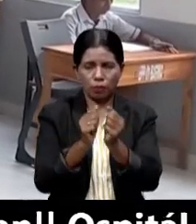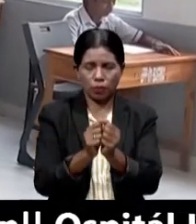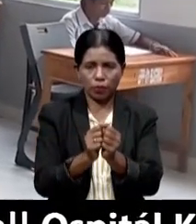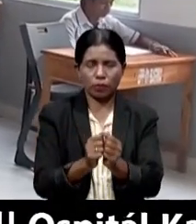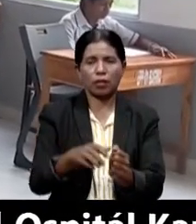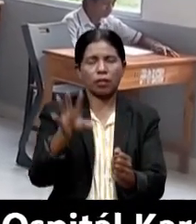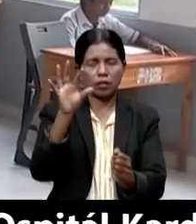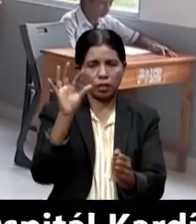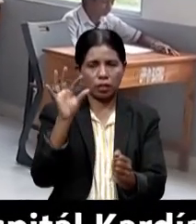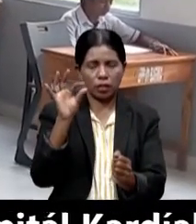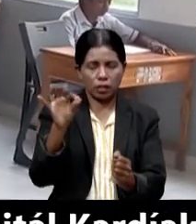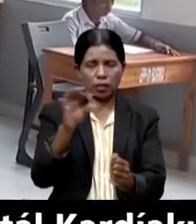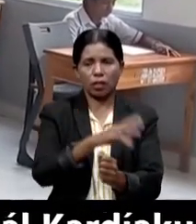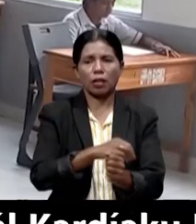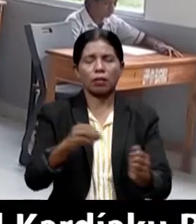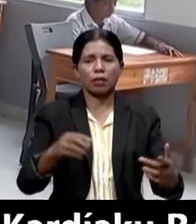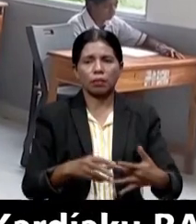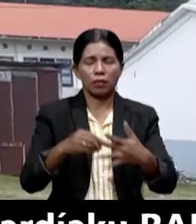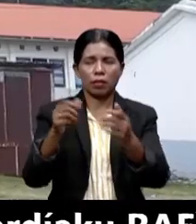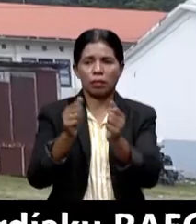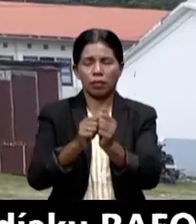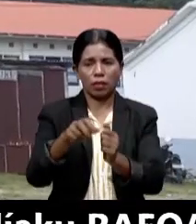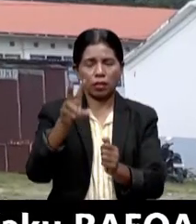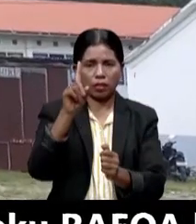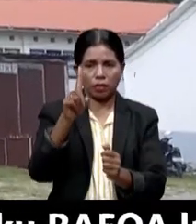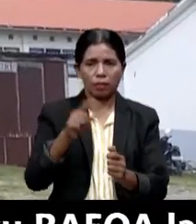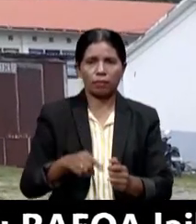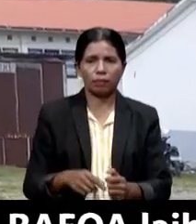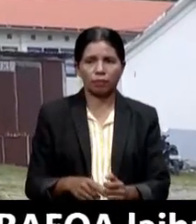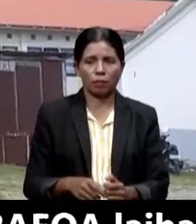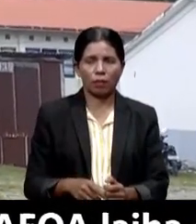incluímos ingresso especial na Inida. Santina Simões, GMN.